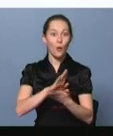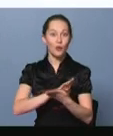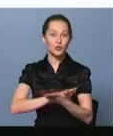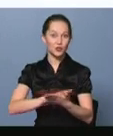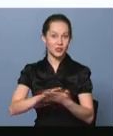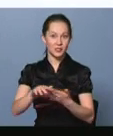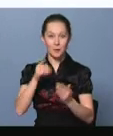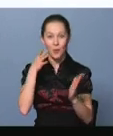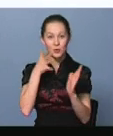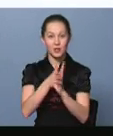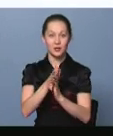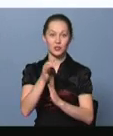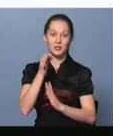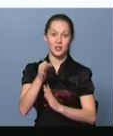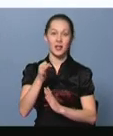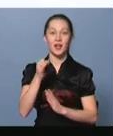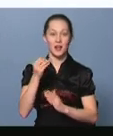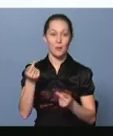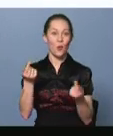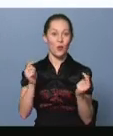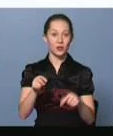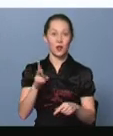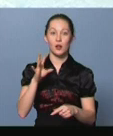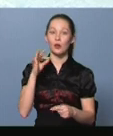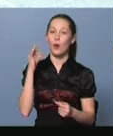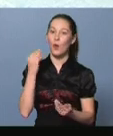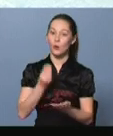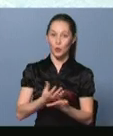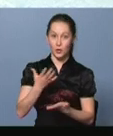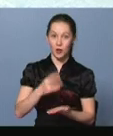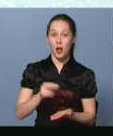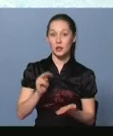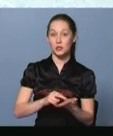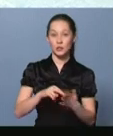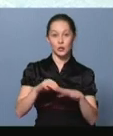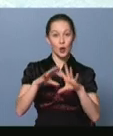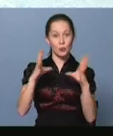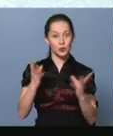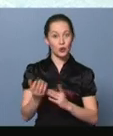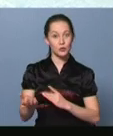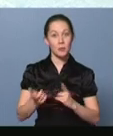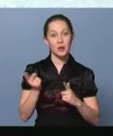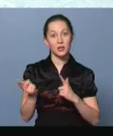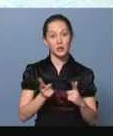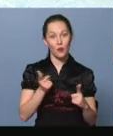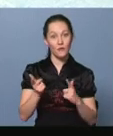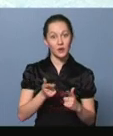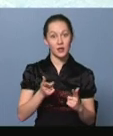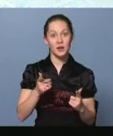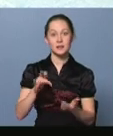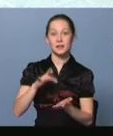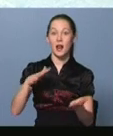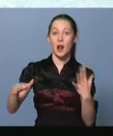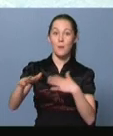самый подходящий мелкой пузыристости. Правда, обошелся недешево. Стоимость общей подготовки центральной площади составляет